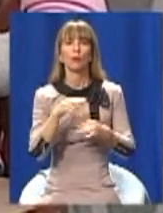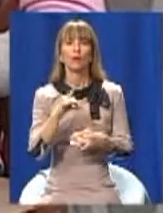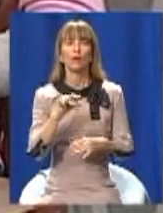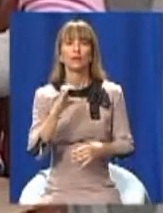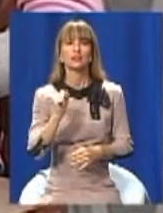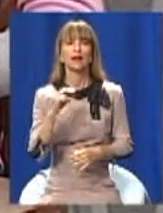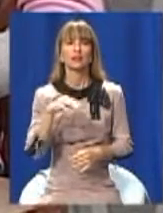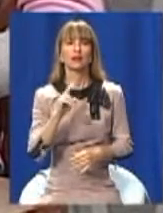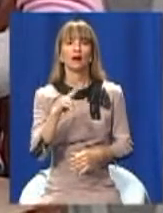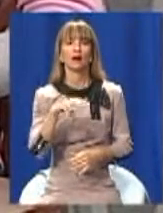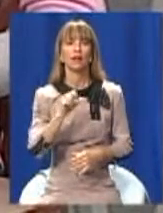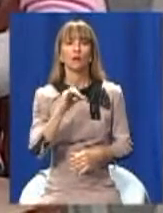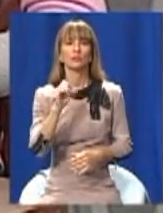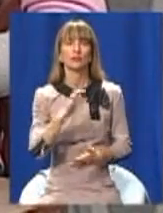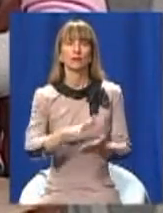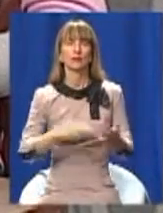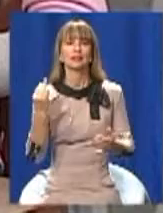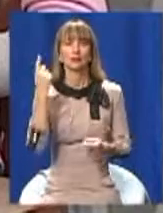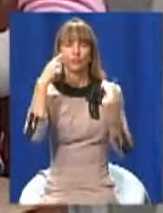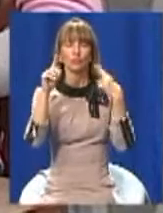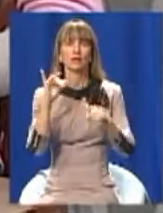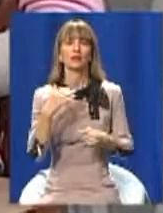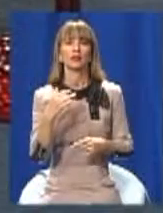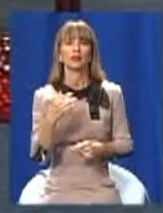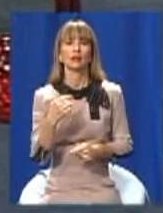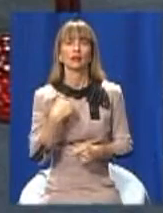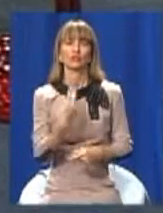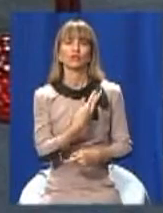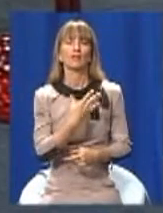Санта-Клауса. Далі вас чекає цікавий мультфільм, і я вам зичу